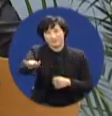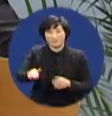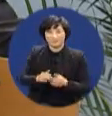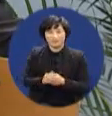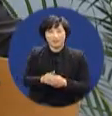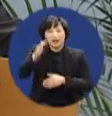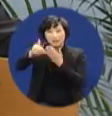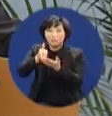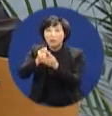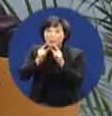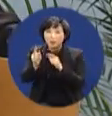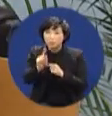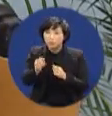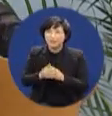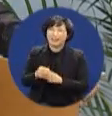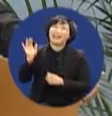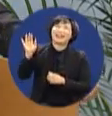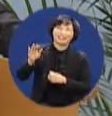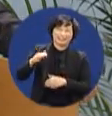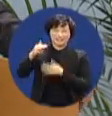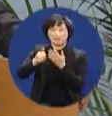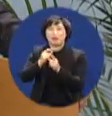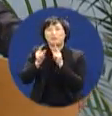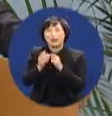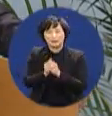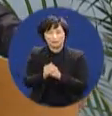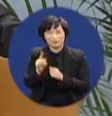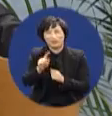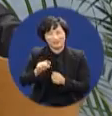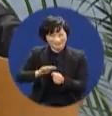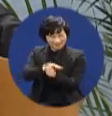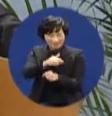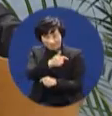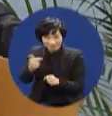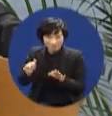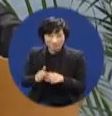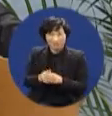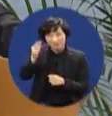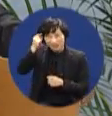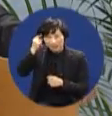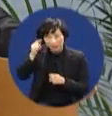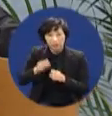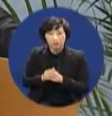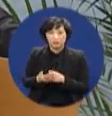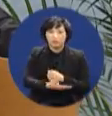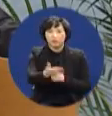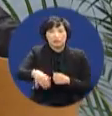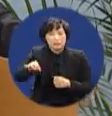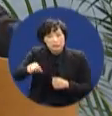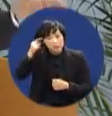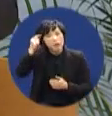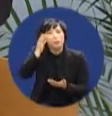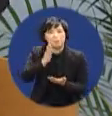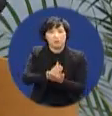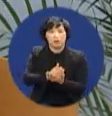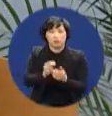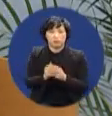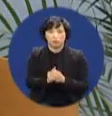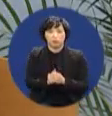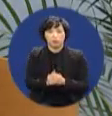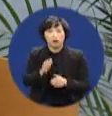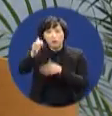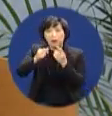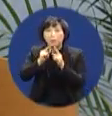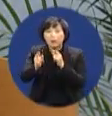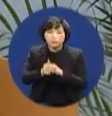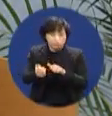사랑이신데 그러겠느냐 이렇게 여러분들이 과소평가하고 빠져나갈 근육 만들지 말고 그냥 죽는다면